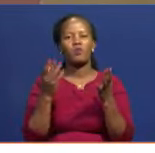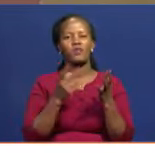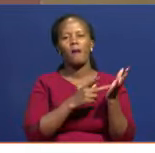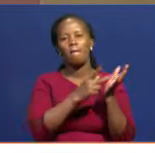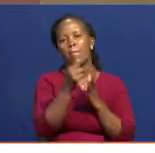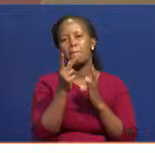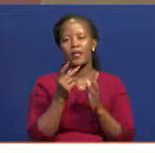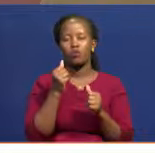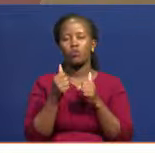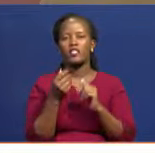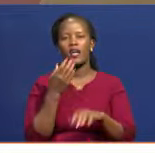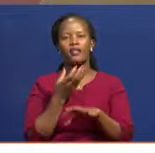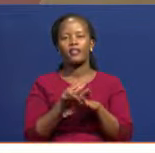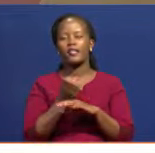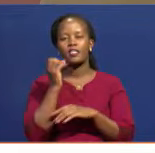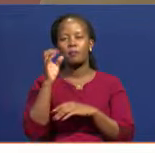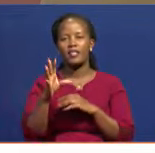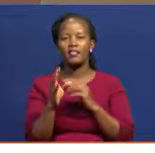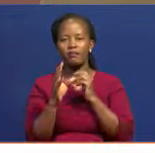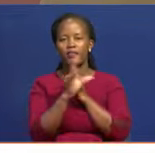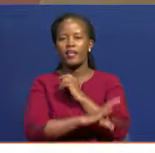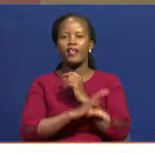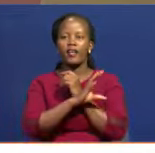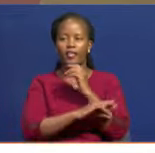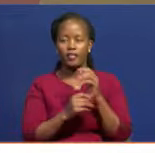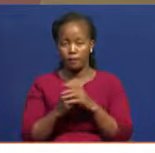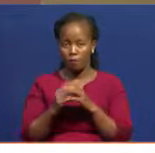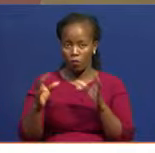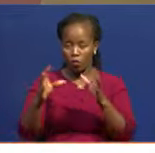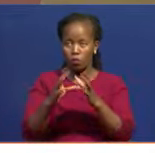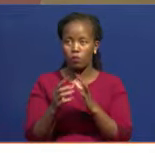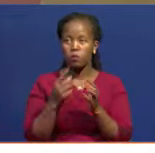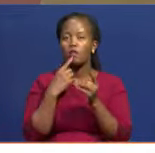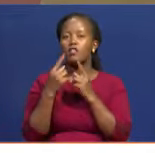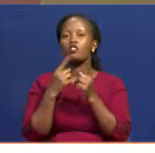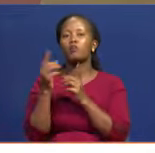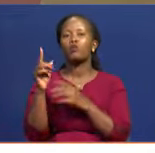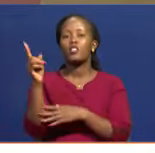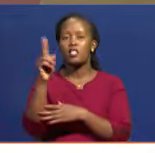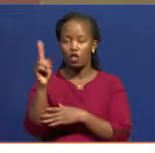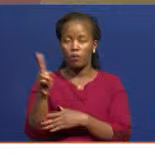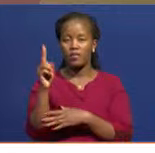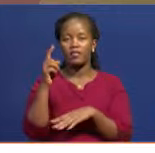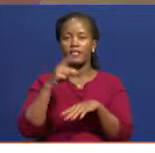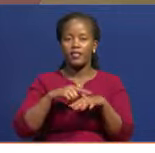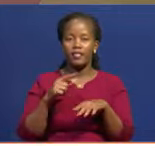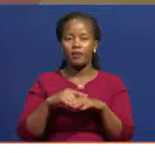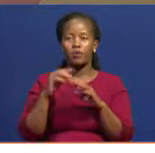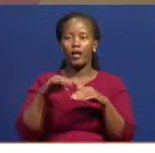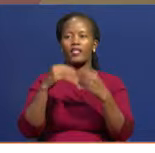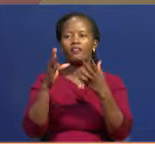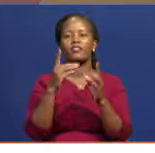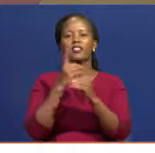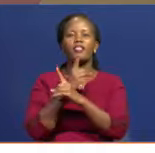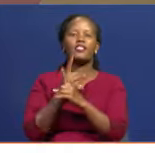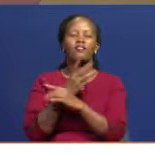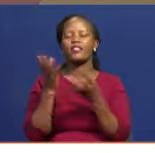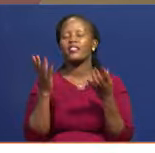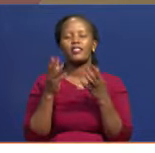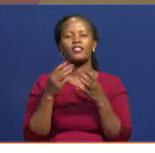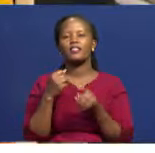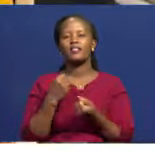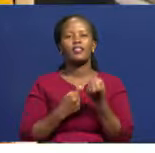ghali mno humu nchini. Walisema haya jijini Nairobi wakati wa hafla ya kutoa mchango wa viungo mbadala kwa watu walio na